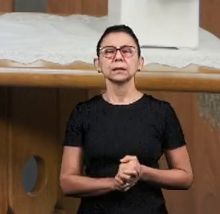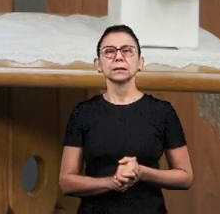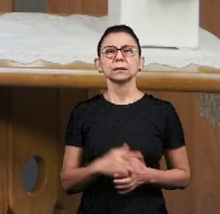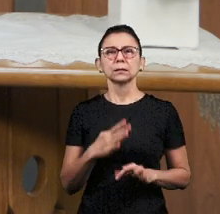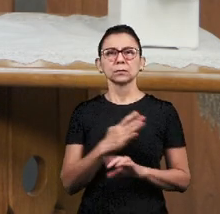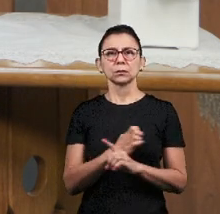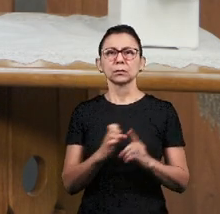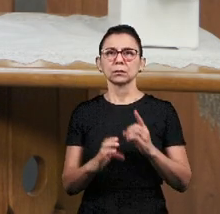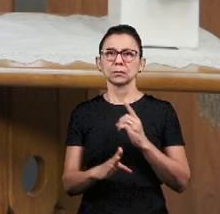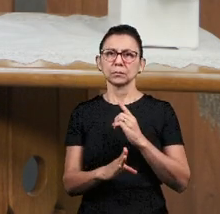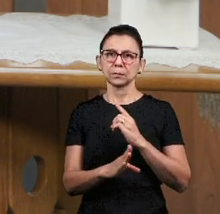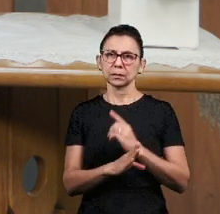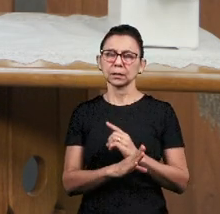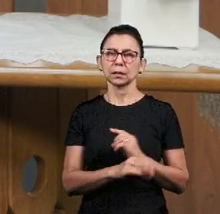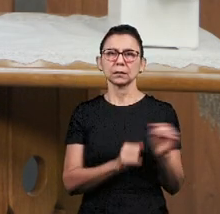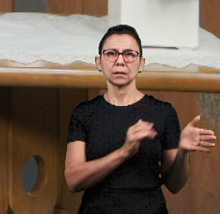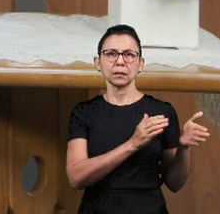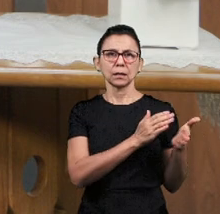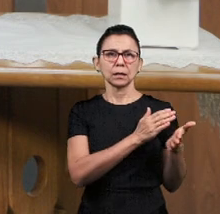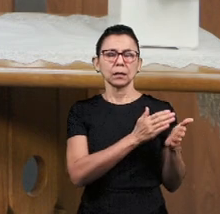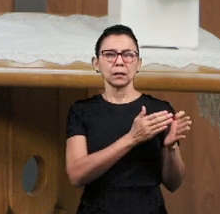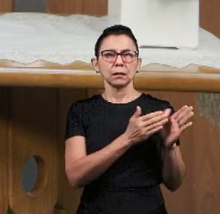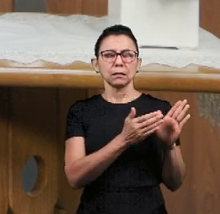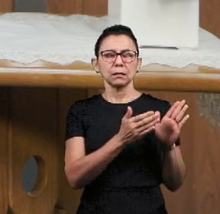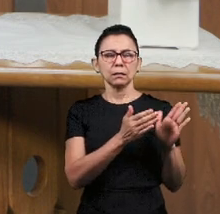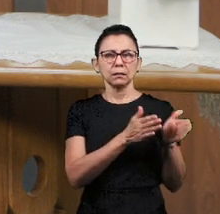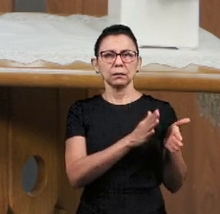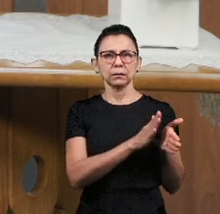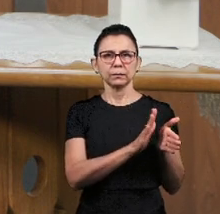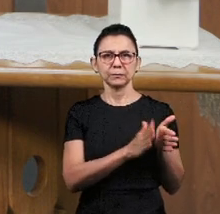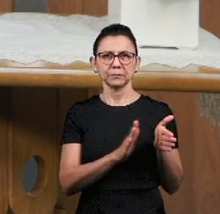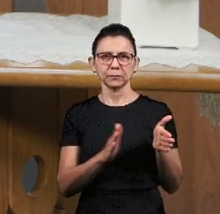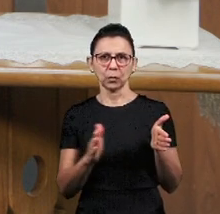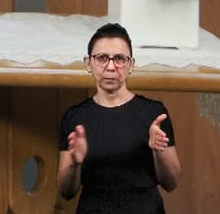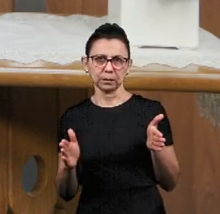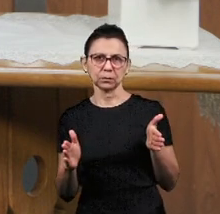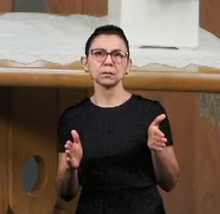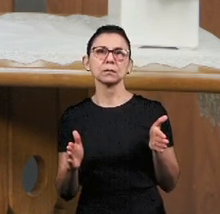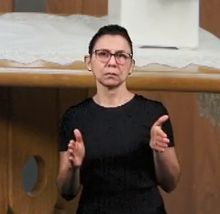dominicale, encore d'autres moments, y compris et principalement